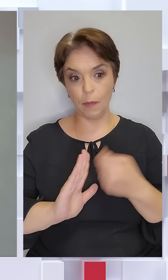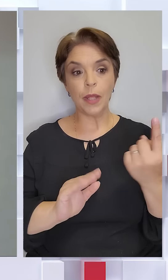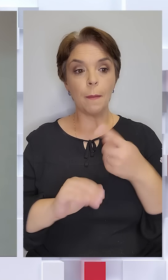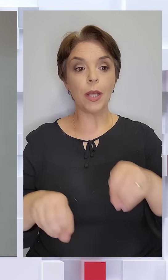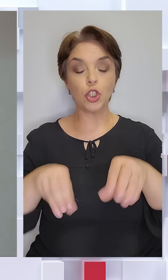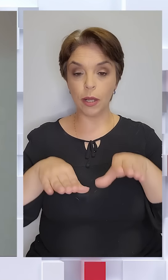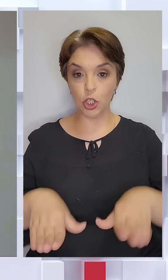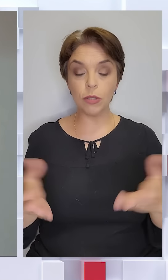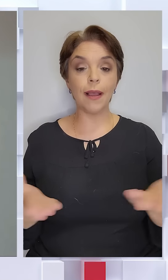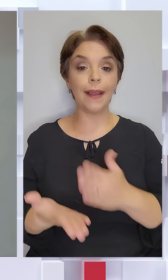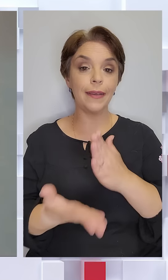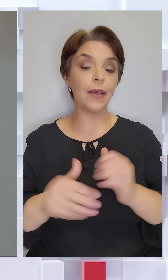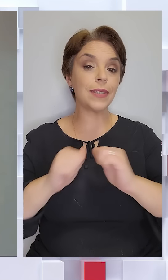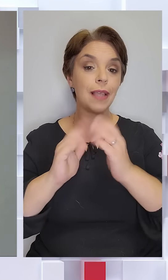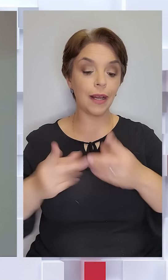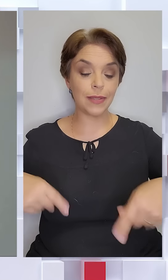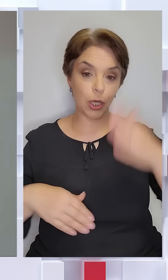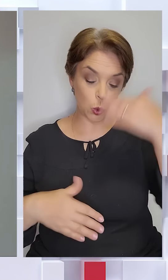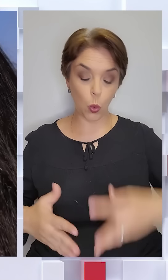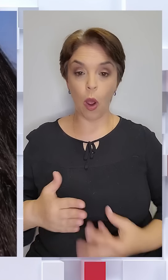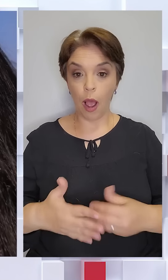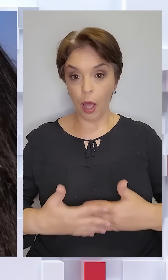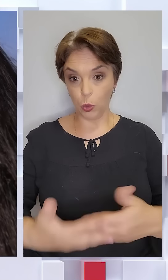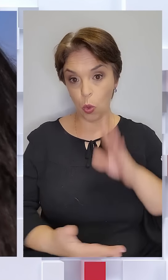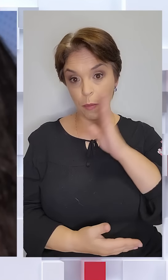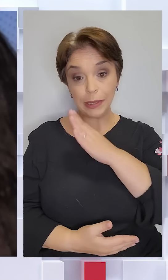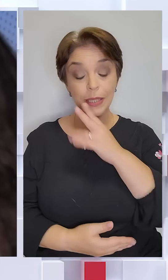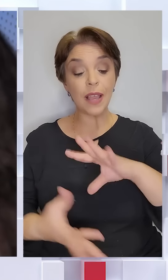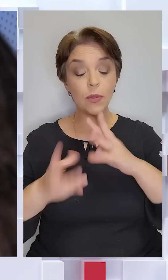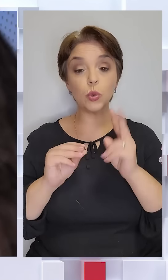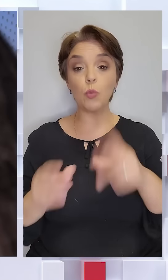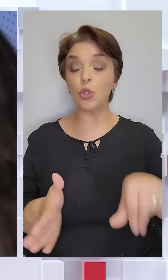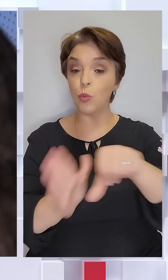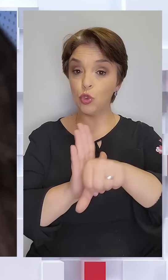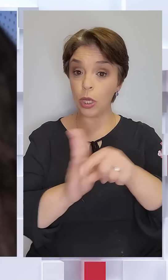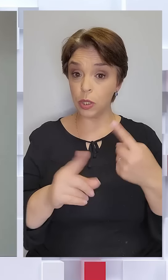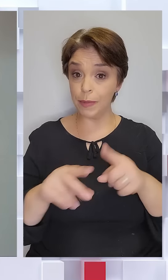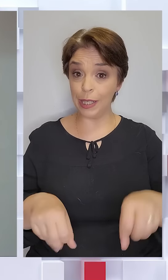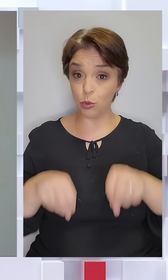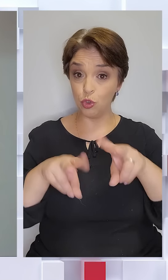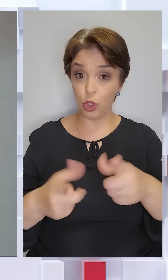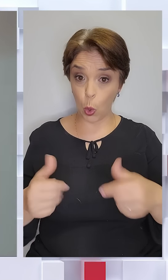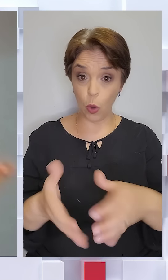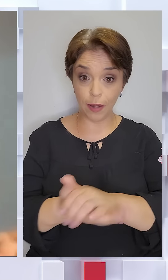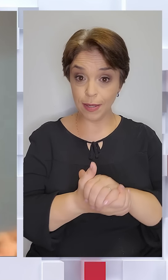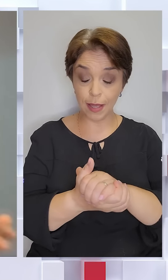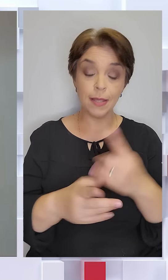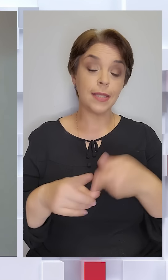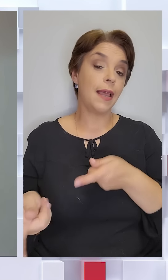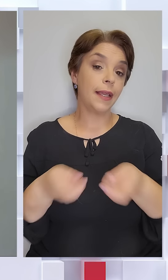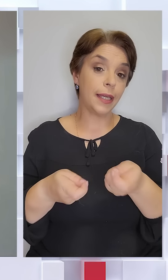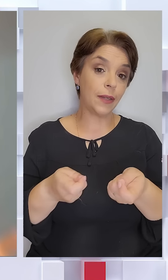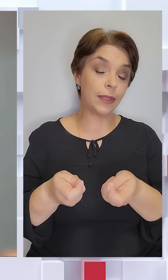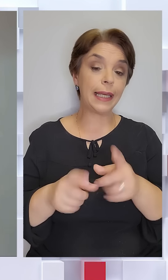перше рішення, яке є взагалі в сфері сурогатного материнства. І висновки, хто може бути учасником цієї злочинної організації. Це і